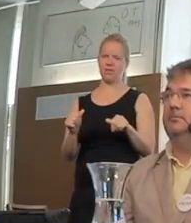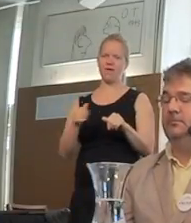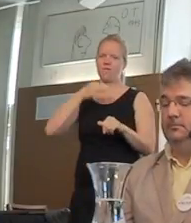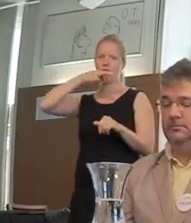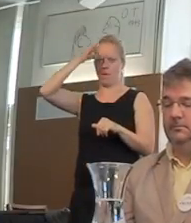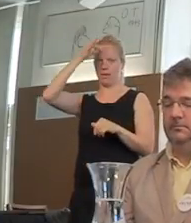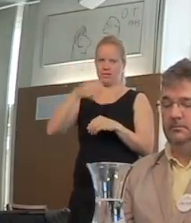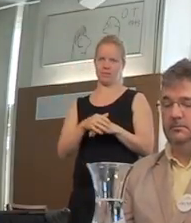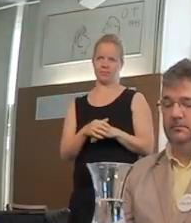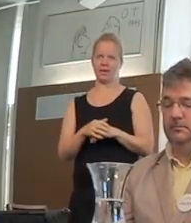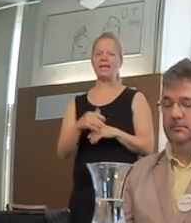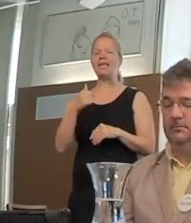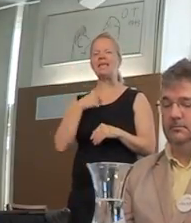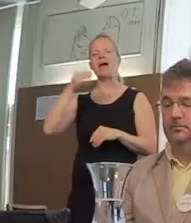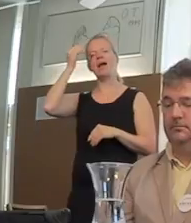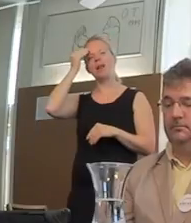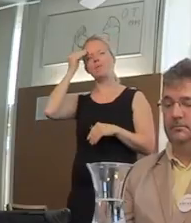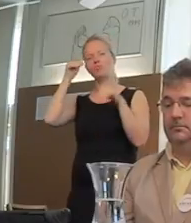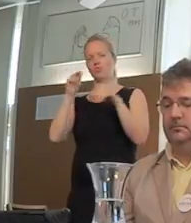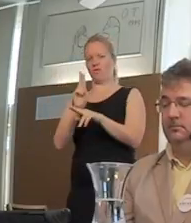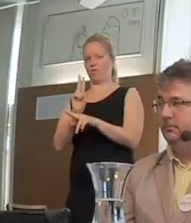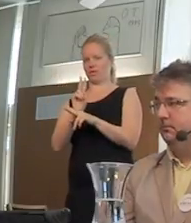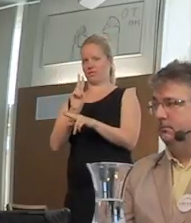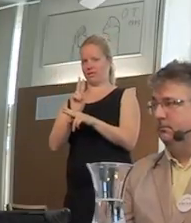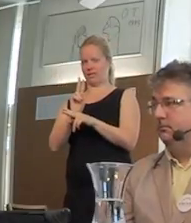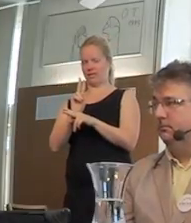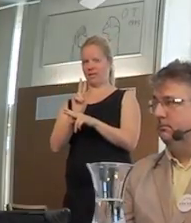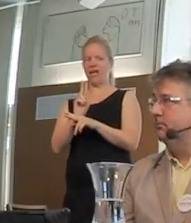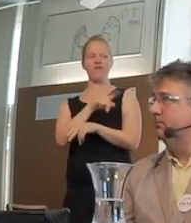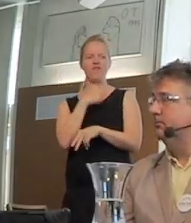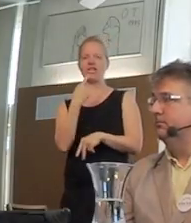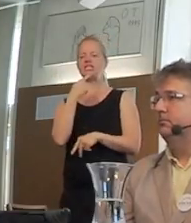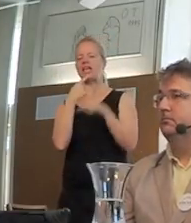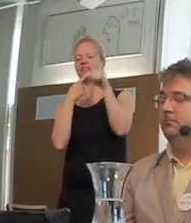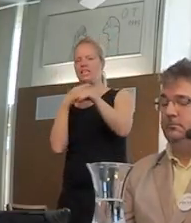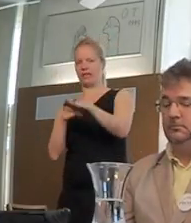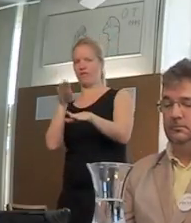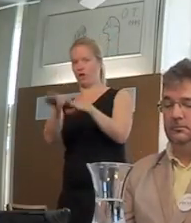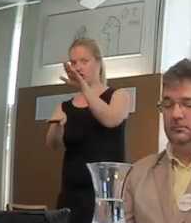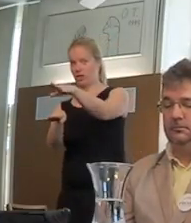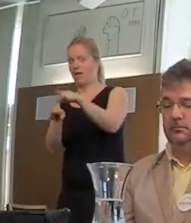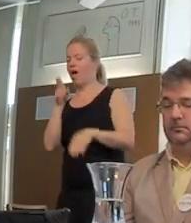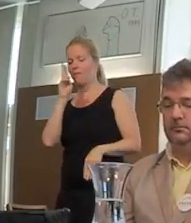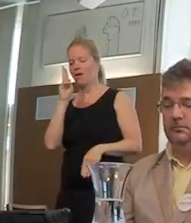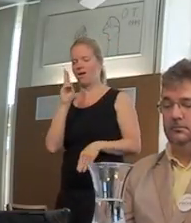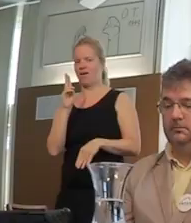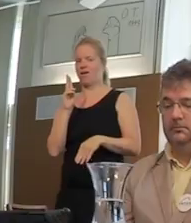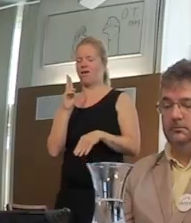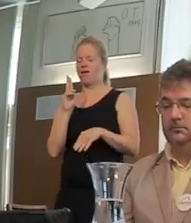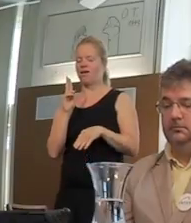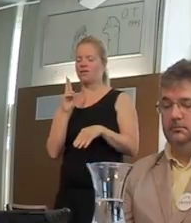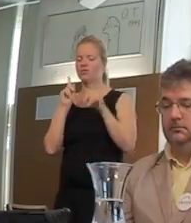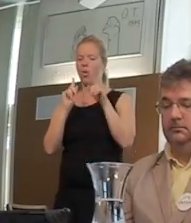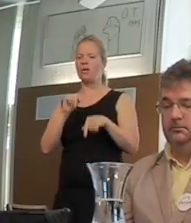Ich glaube, wir sollten auch vorsichtig sein, dass wir das, was wir als Fortschritt sehen, eigentlich nicht als Zementierung des Status